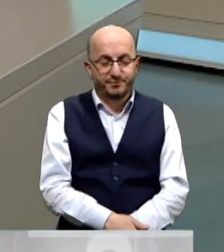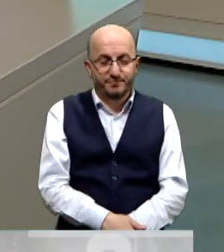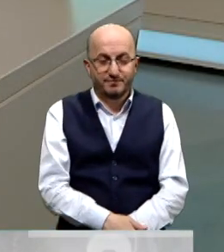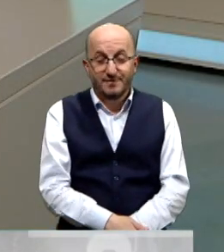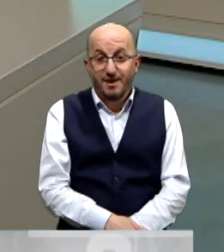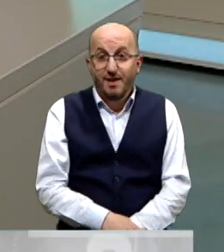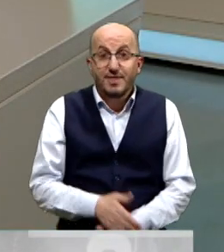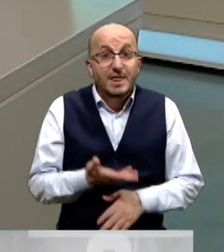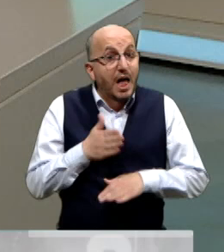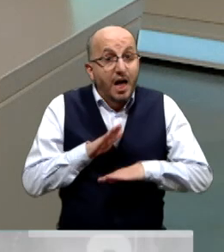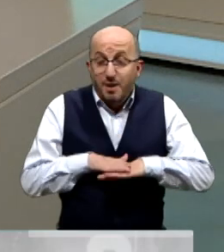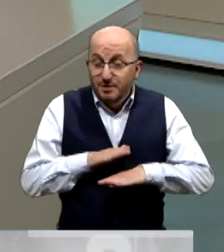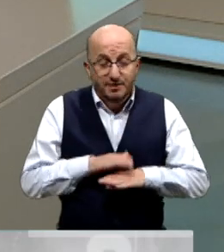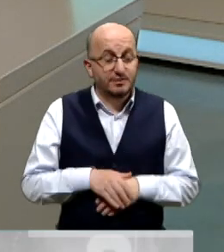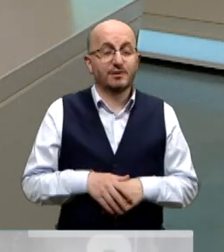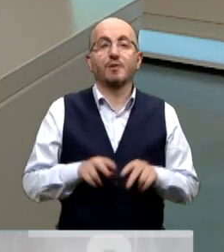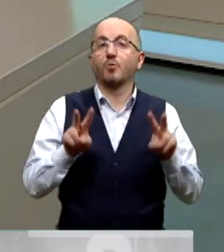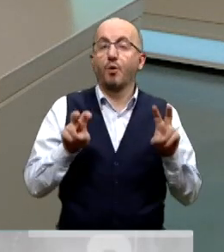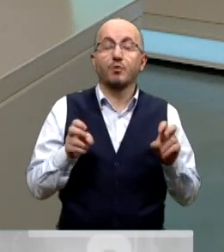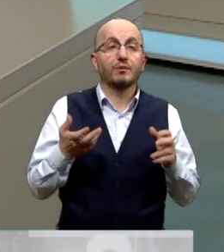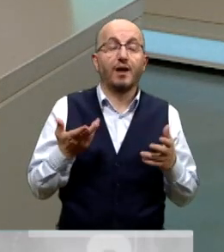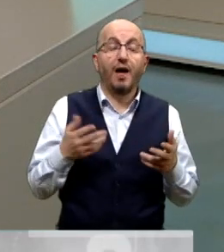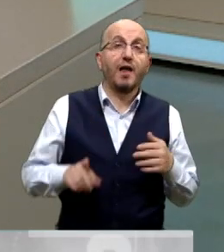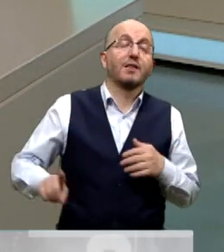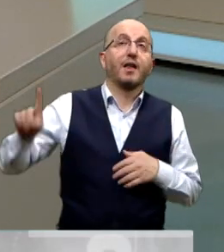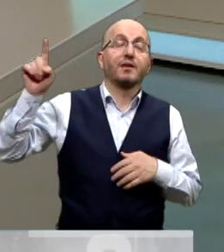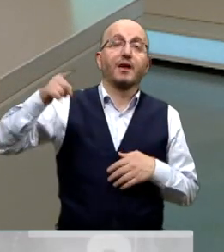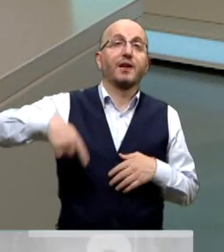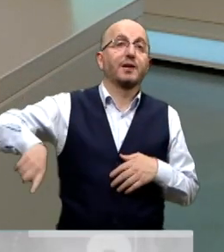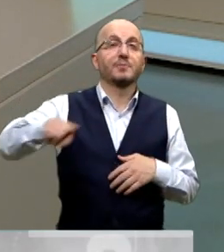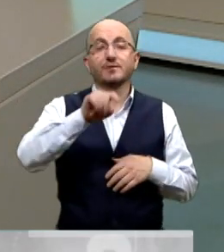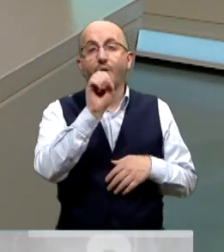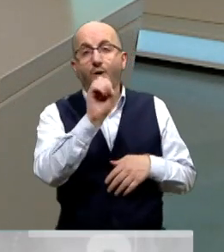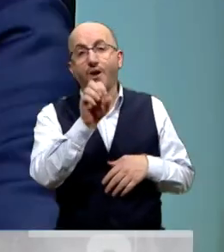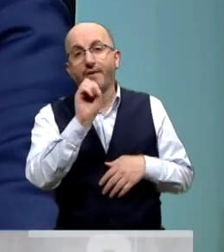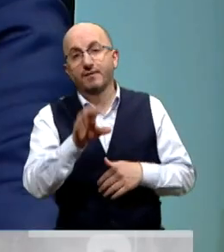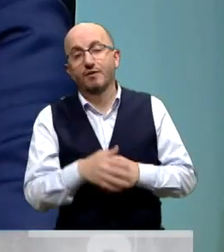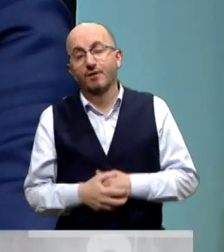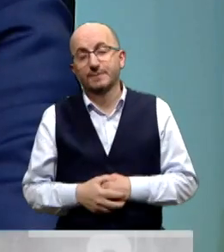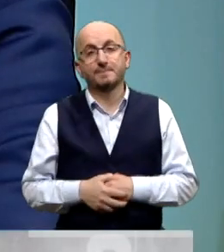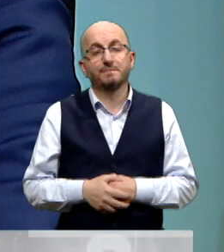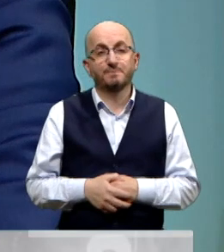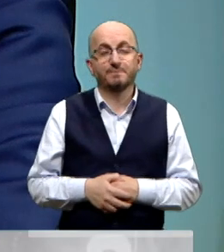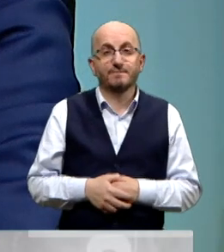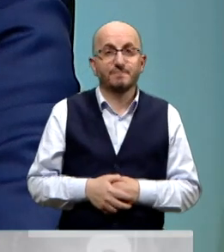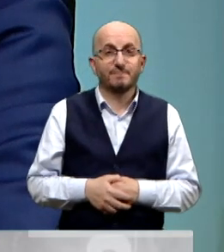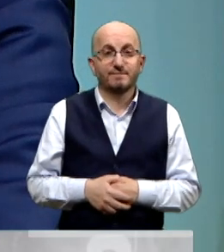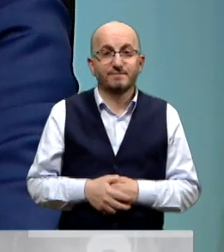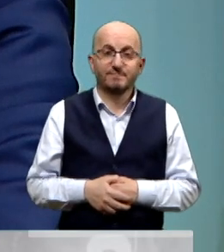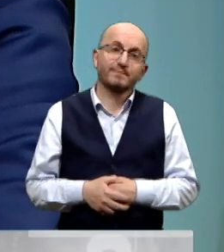ne yapılacağını bu konuda ne yapılacağını cenab-ı hak bize öğretiyor değil mi